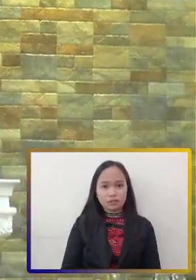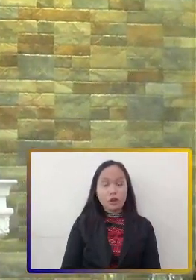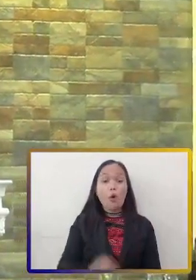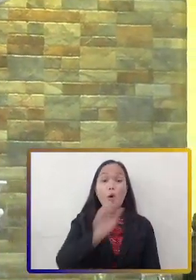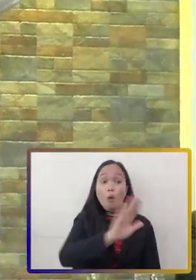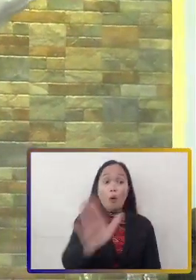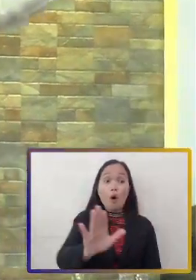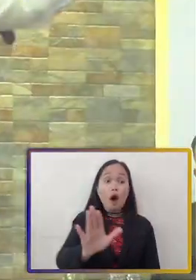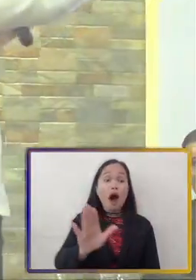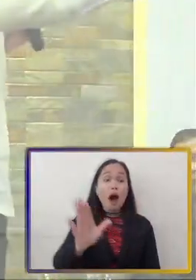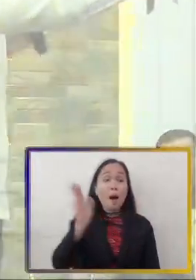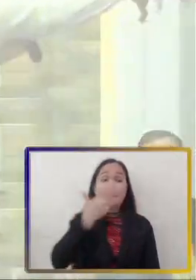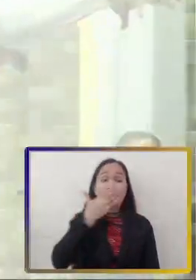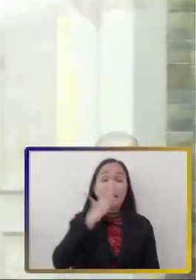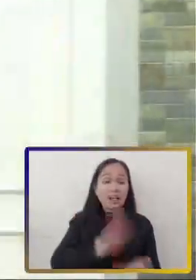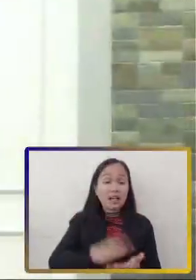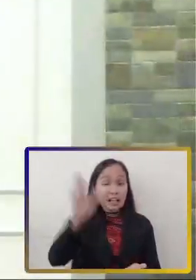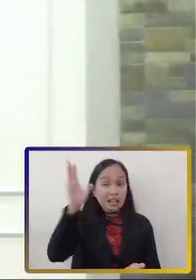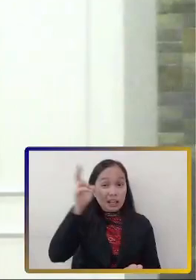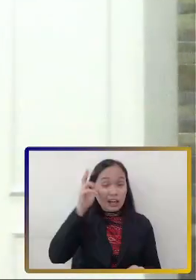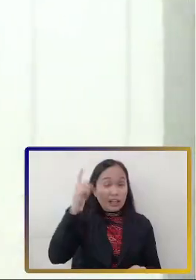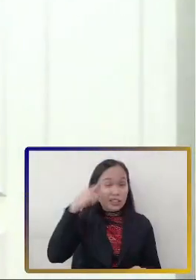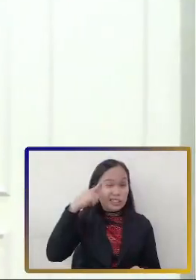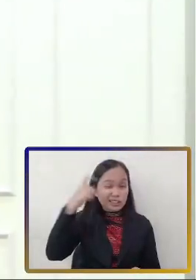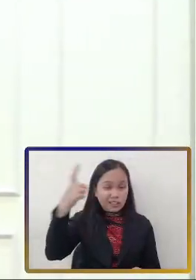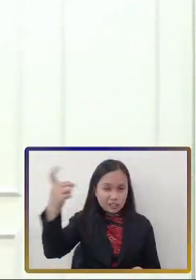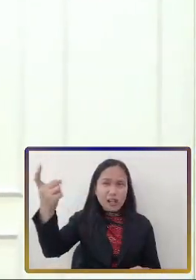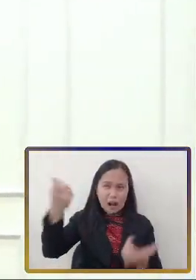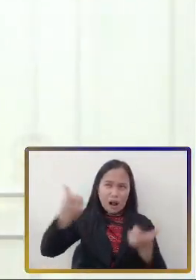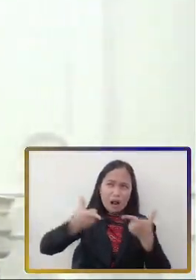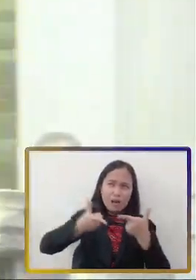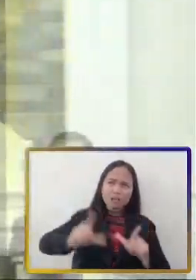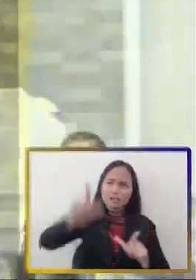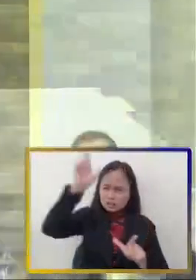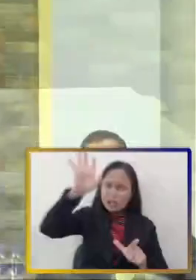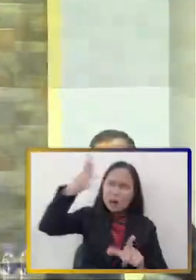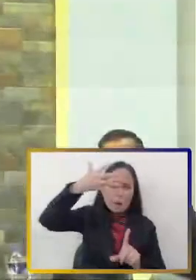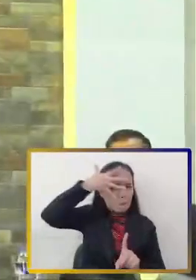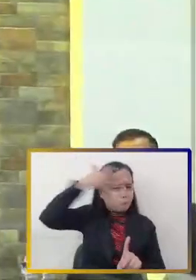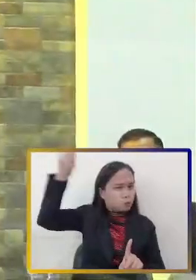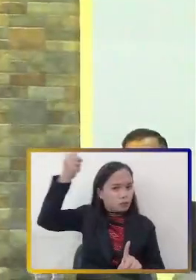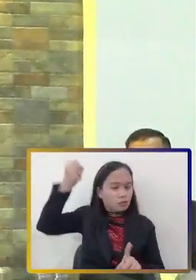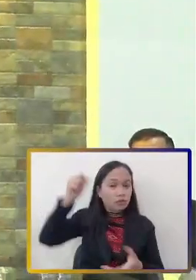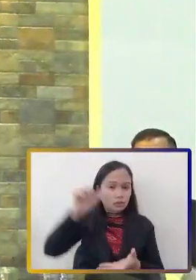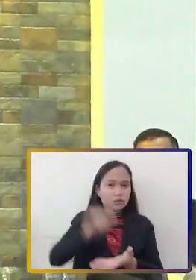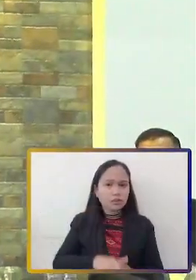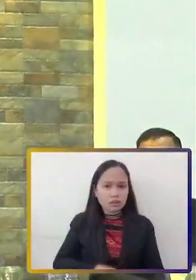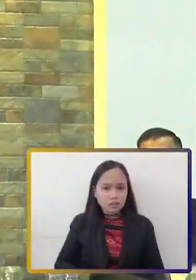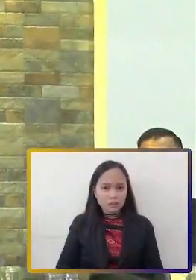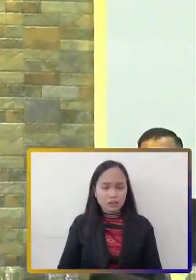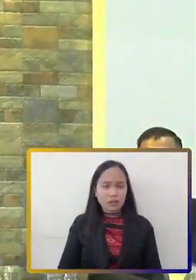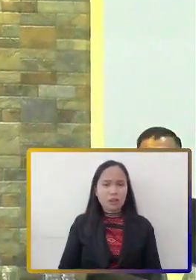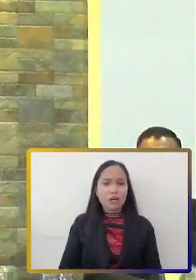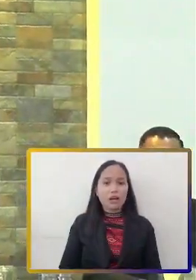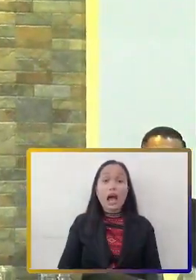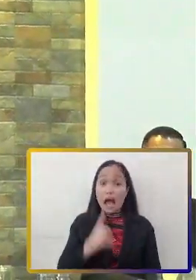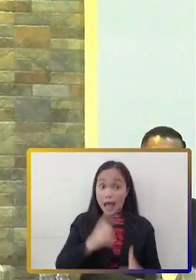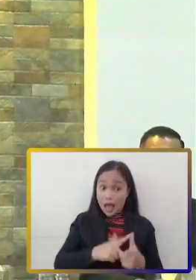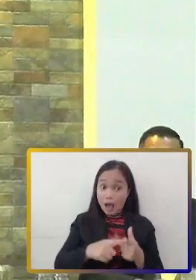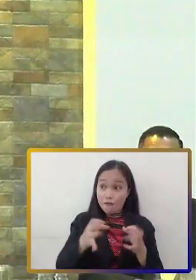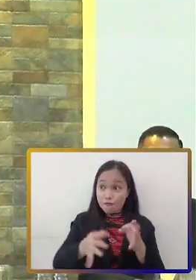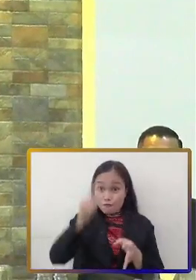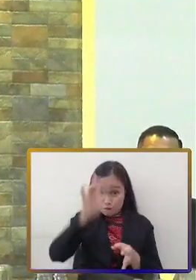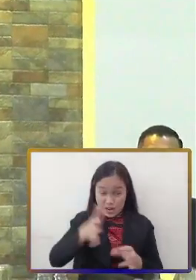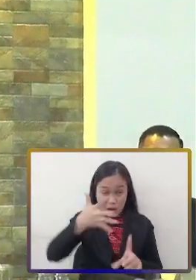Your evil imaginations. Hayaan mo, pahawakan mo yan sa Diyos. At pag nahawakan yan sa